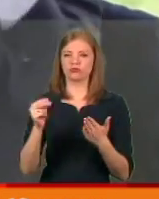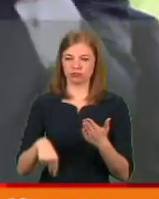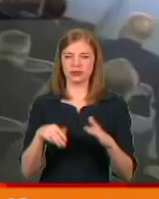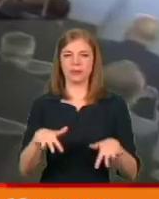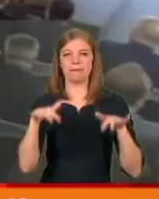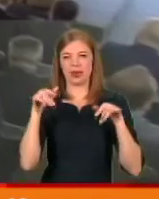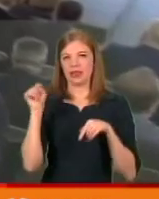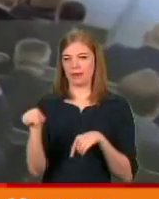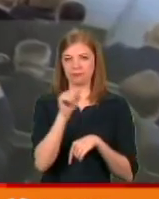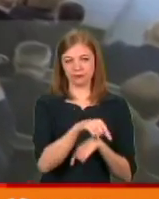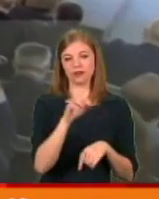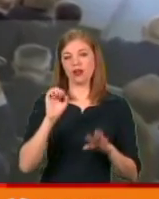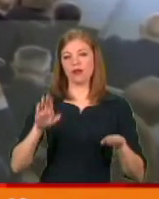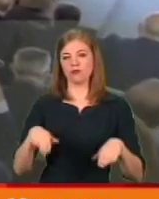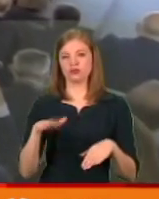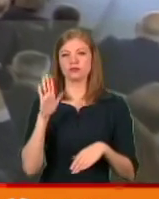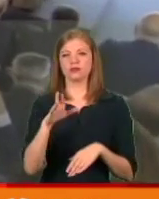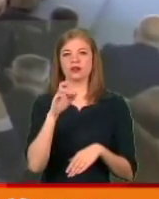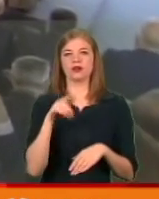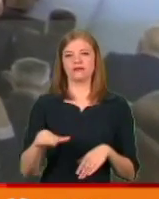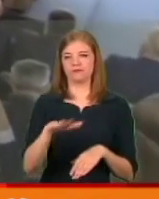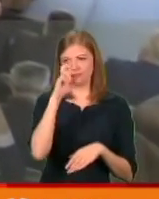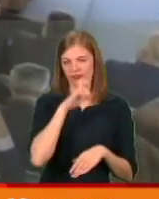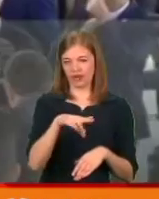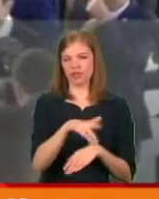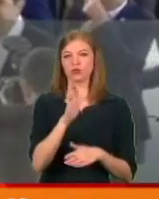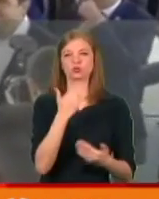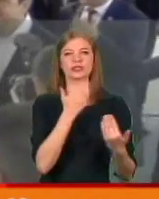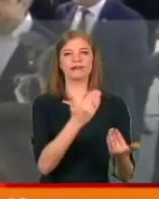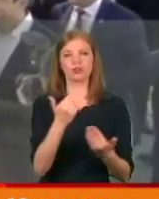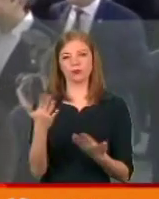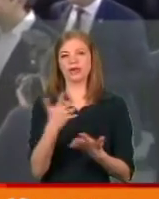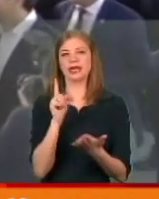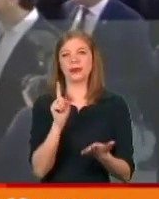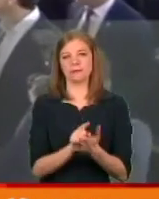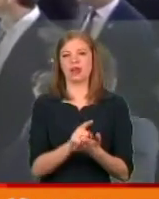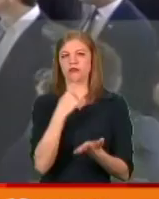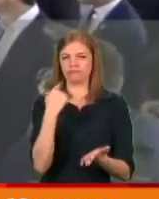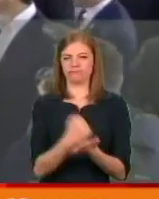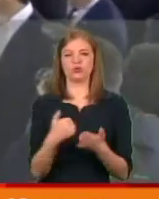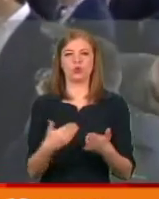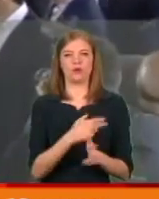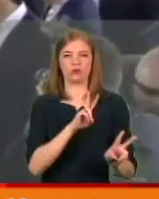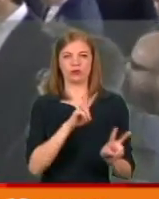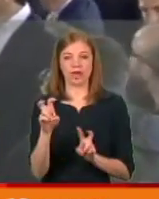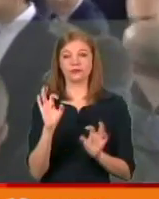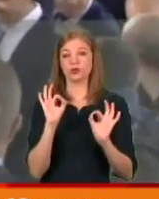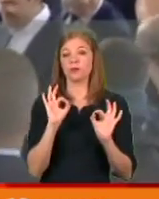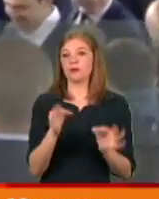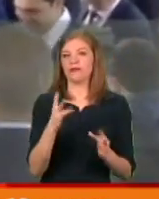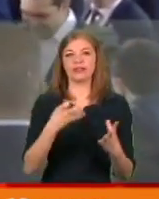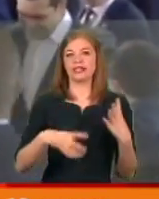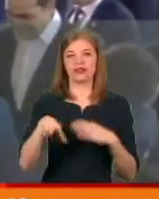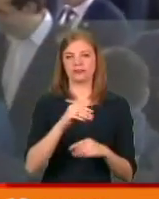парламенти обох країн, а згодом у Балканській країні відбудеться референдум, який має закріпити нову назву. Щоправда, не